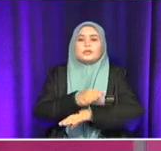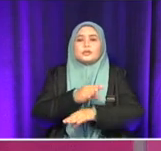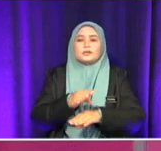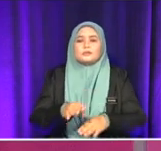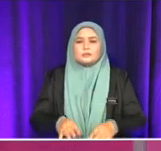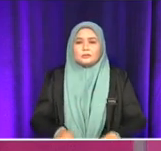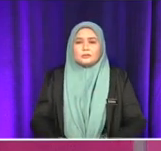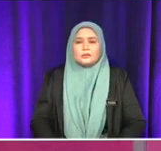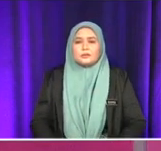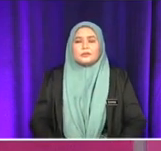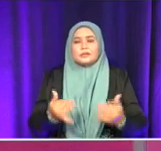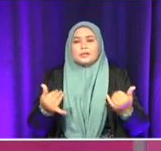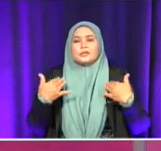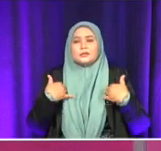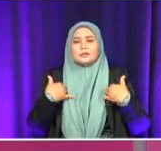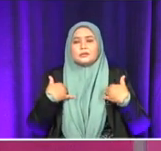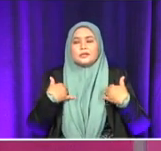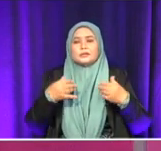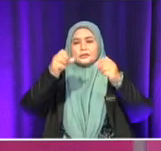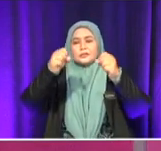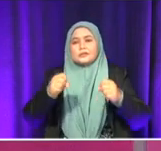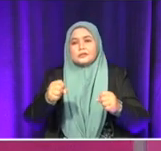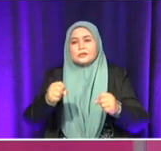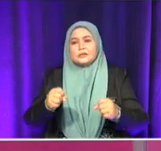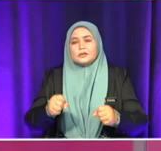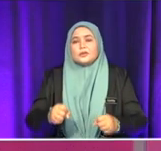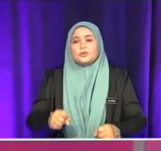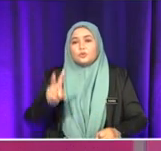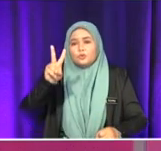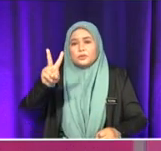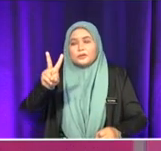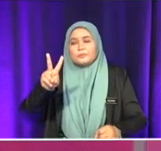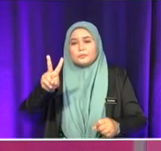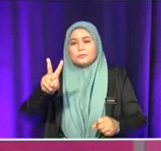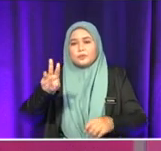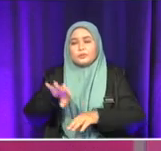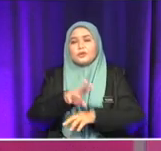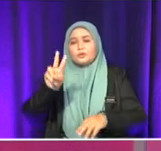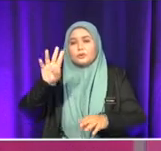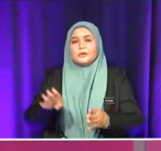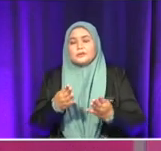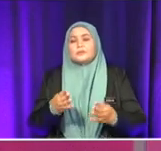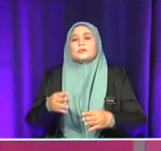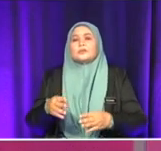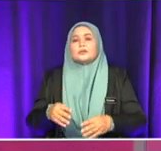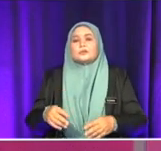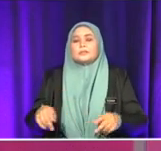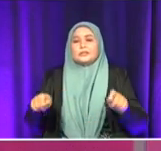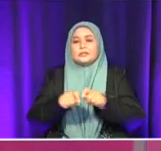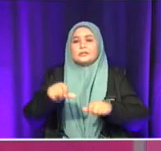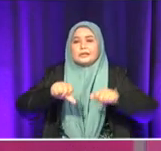ada kalau kita melihat Sekarang dia ada satu sistem dipanggil dua language program yaitu sains matematika menggunakan bahasa